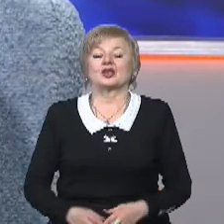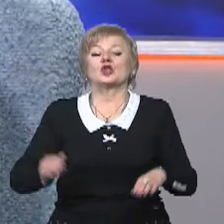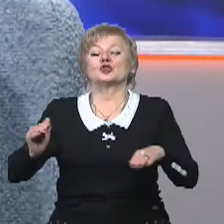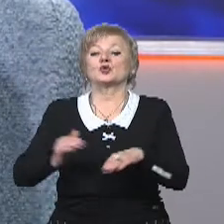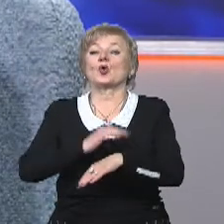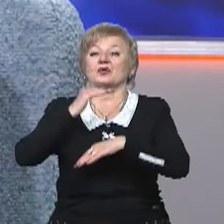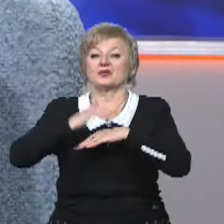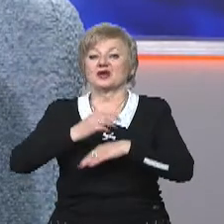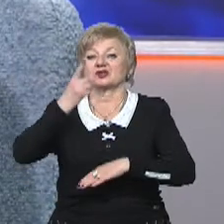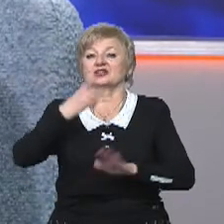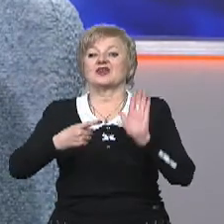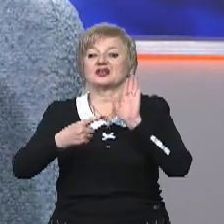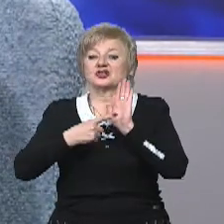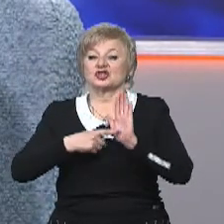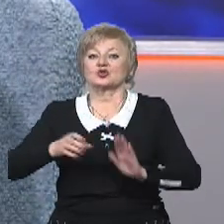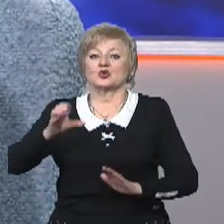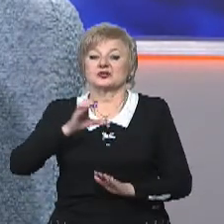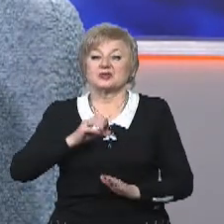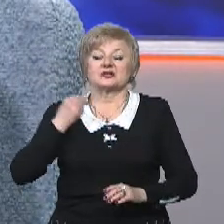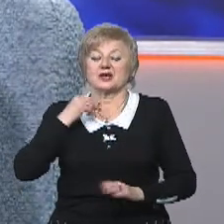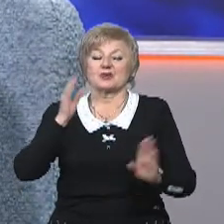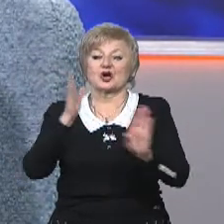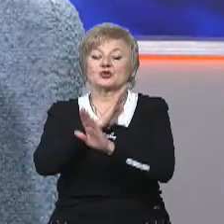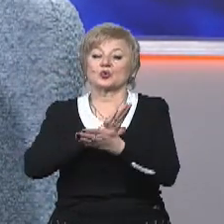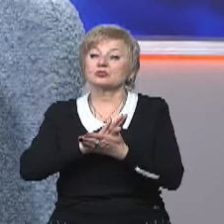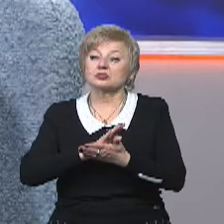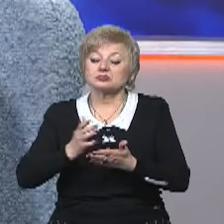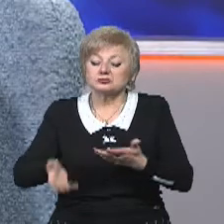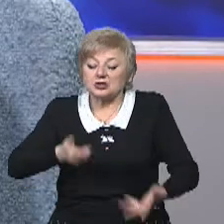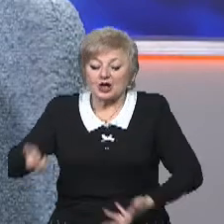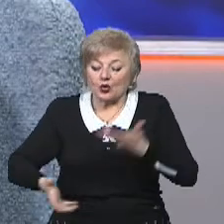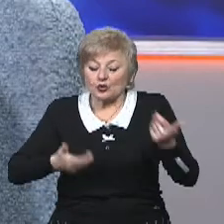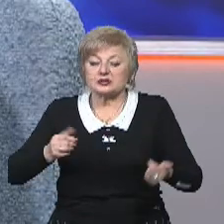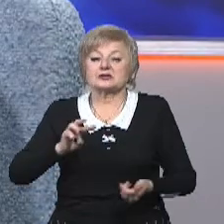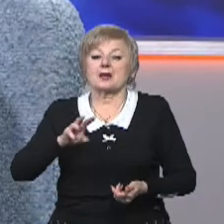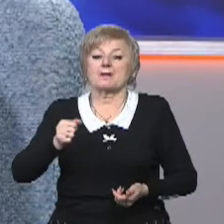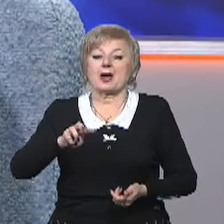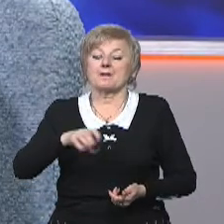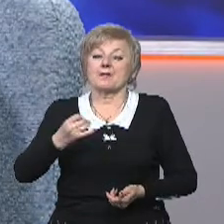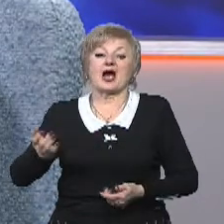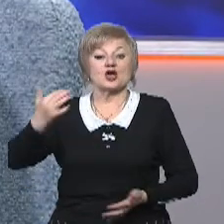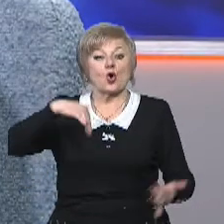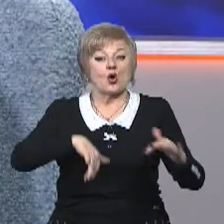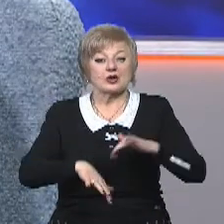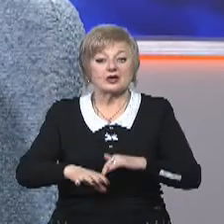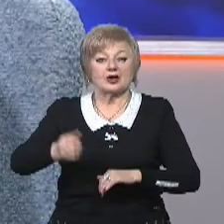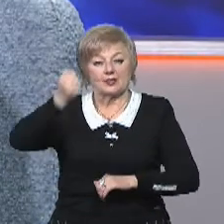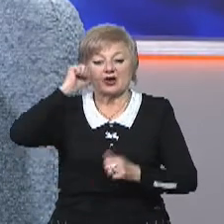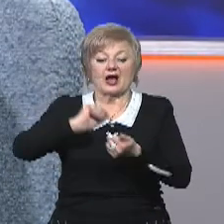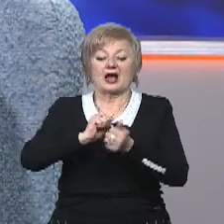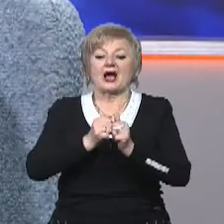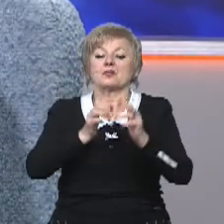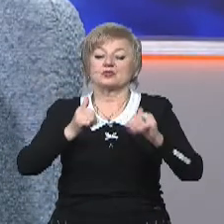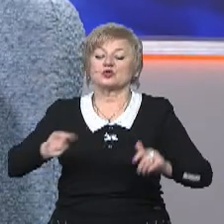Добрий вечір. 26 вересня запорізькі археологи презентували нові знахідки з височини Мамай-гора, що є історичною пам'яткою у